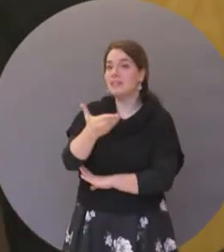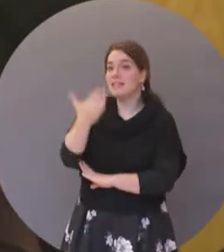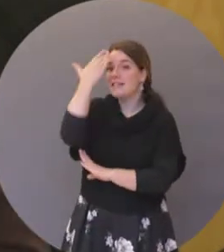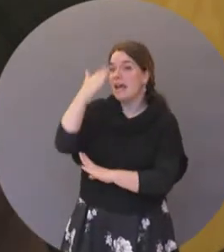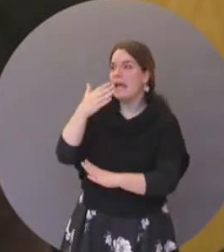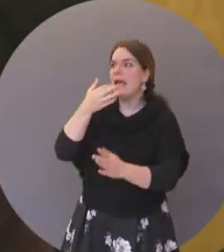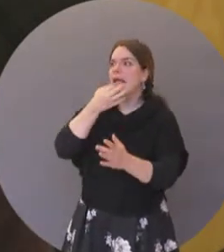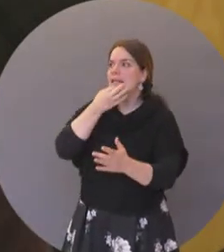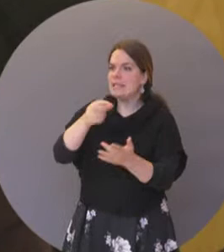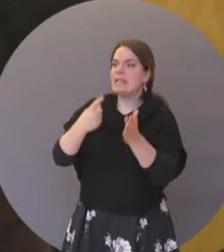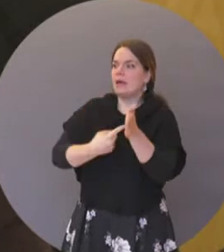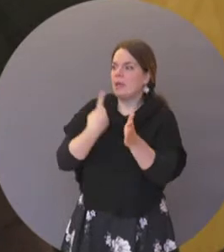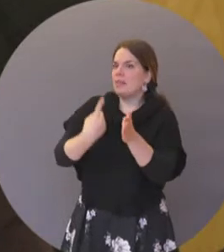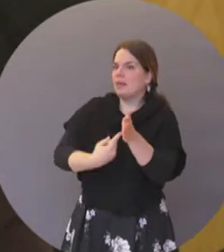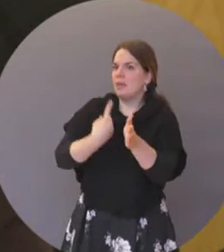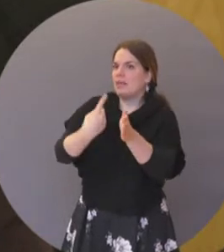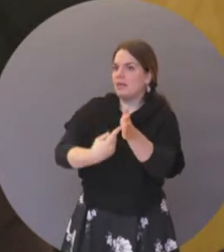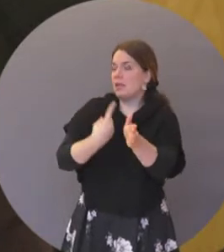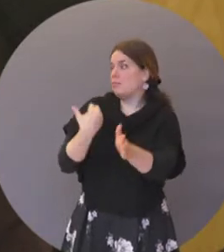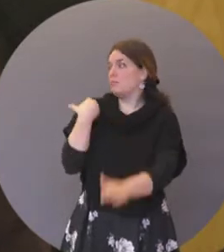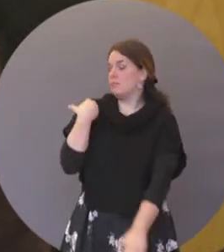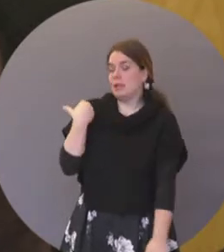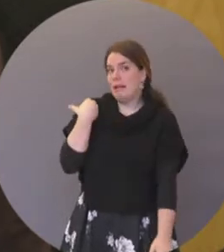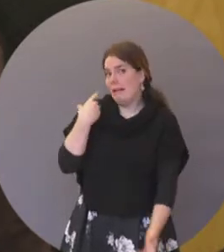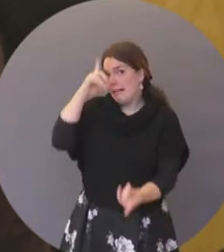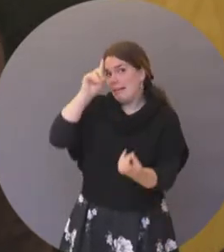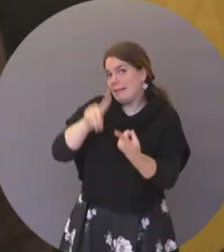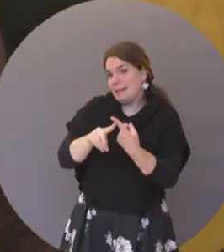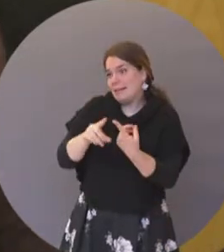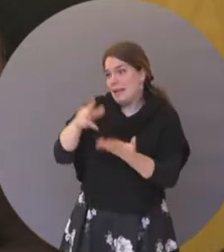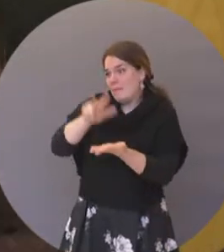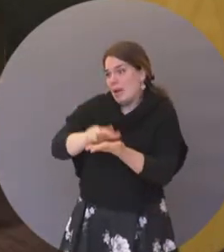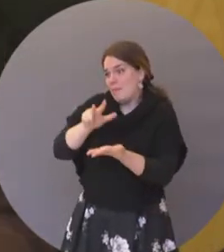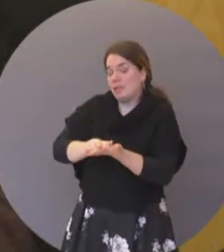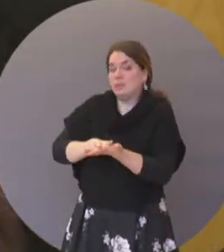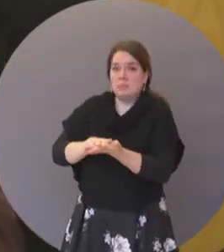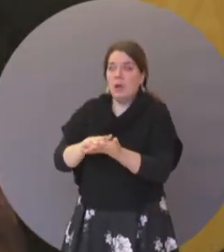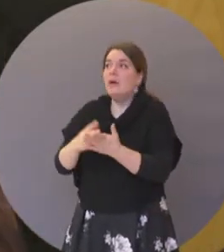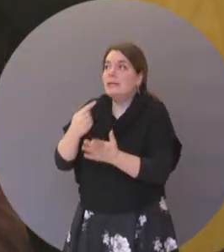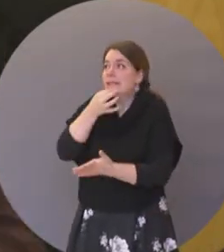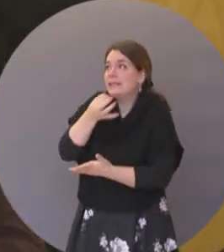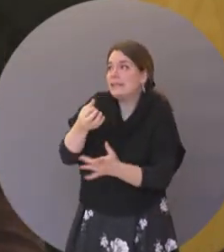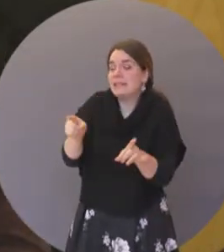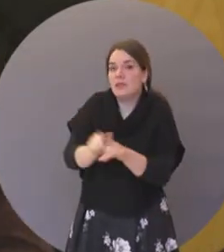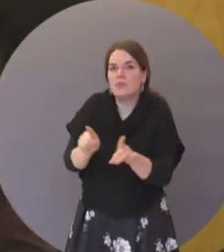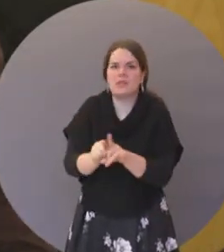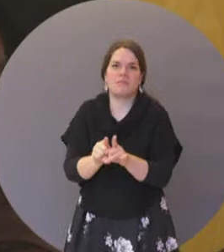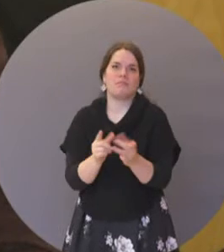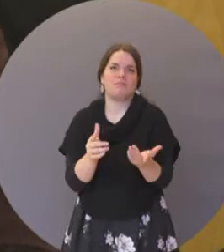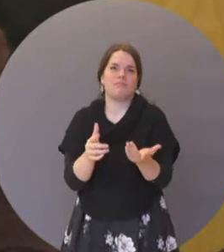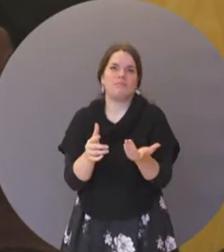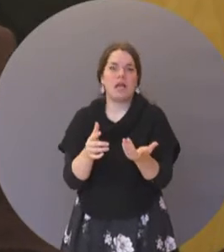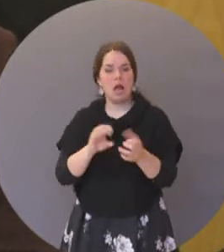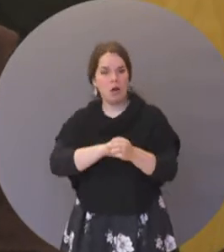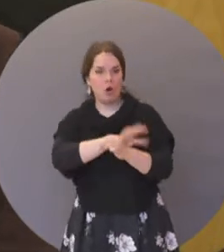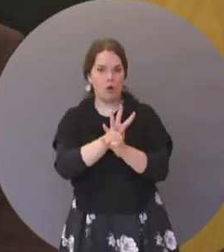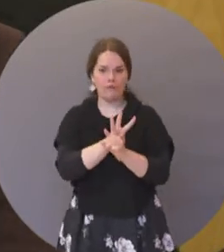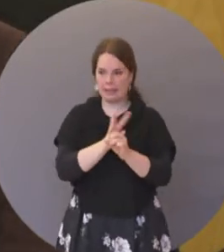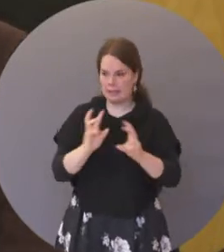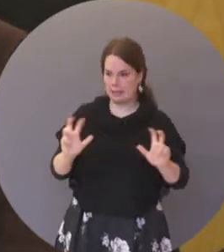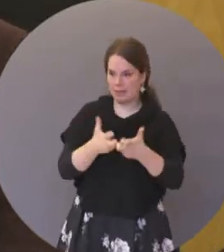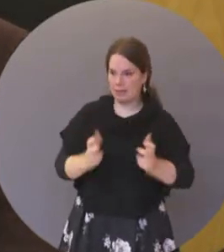dont la redit sur la précédente thématique autour du logement les conséquences de la crise sanitaire c'est de l'inflation des prix